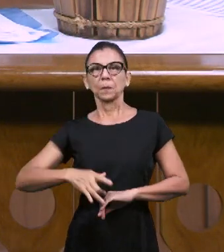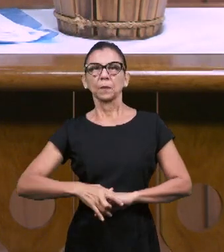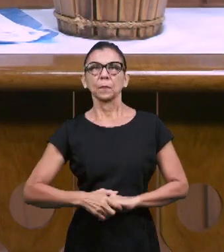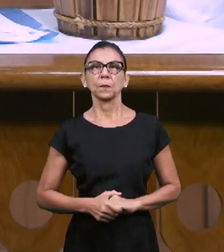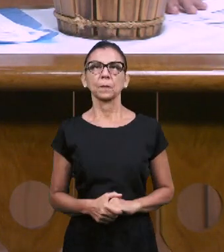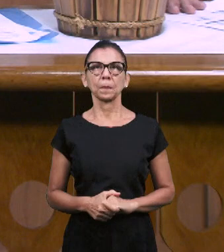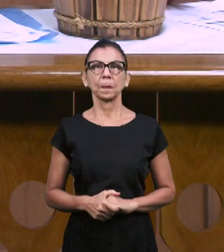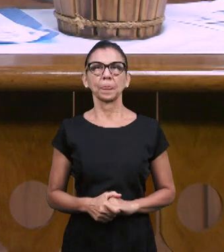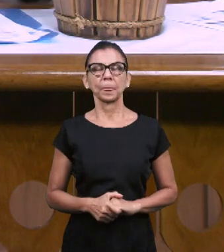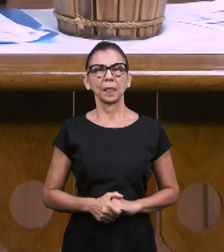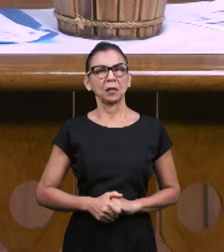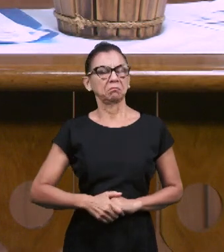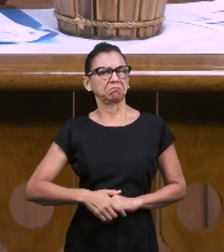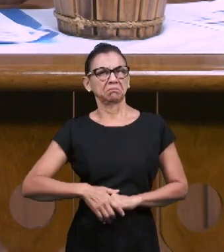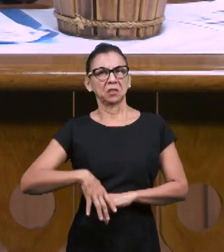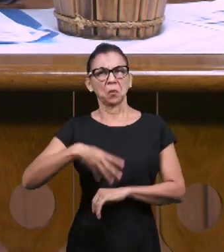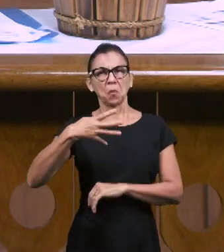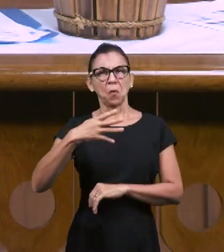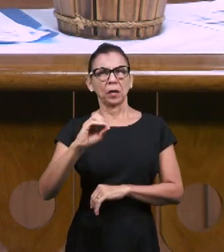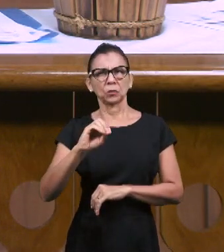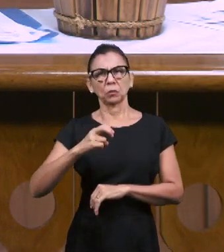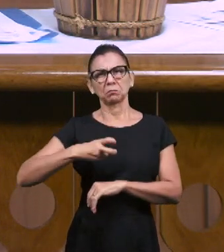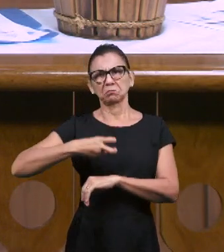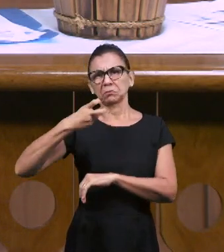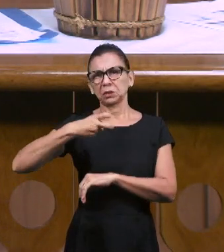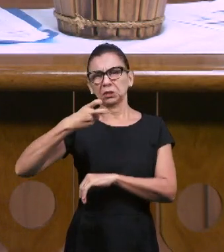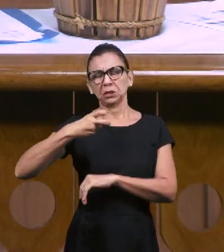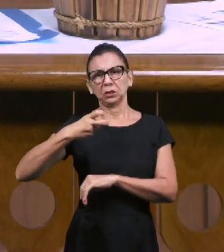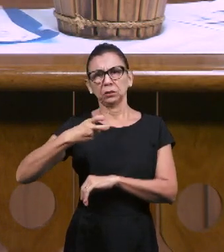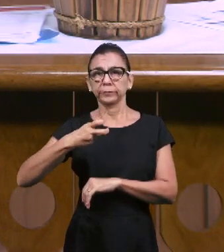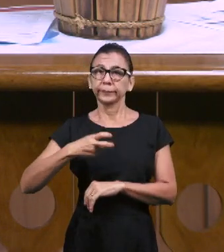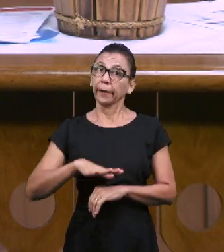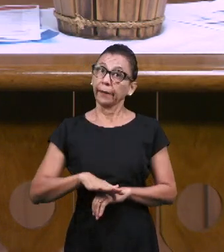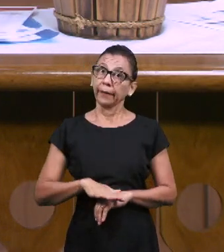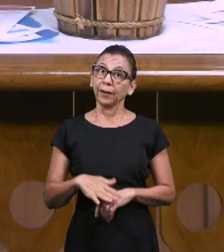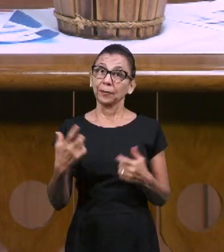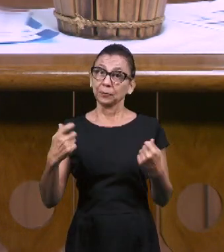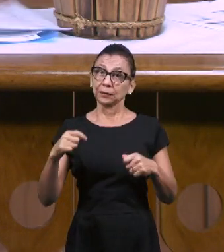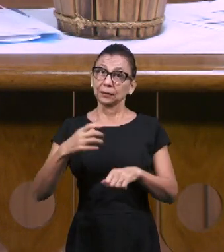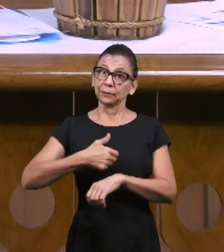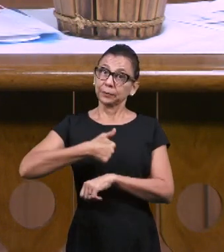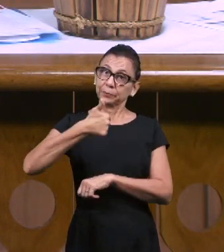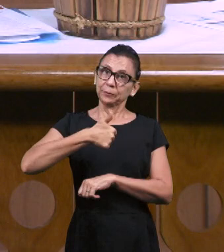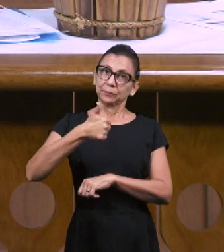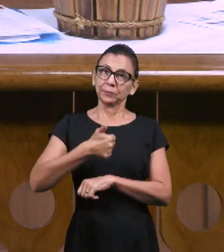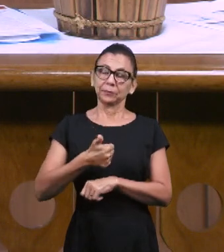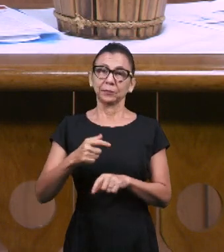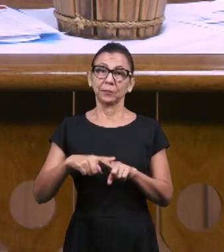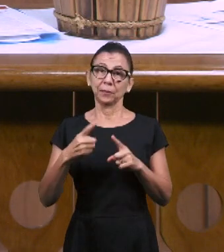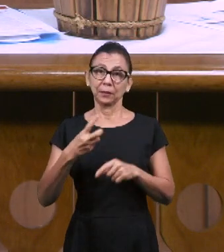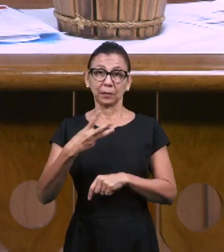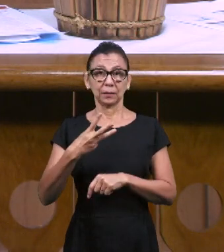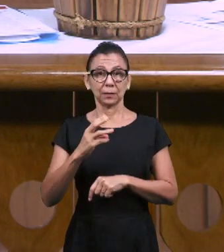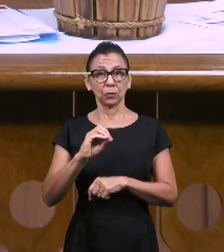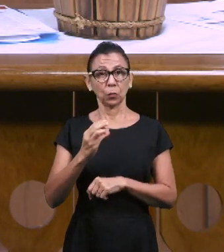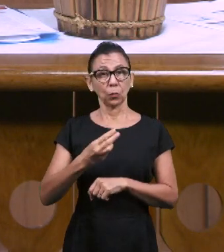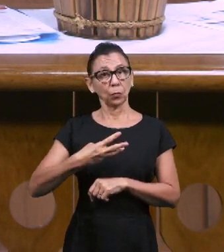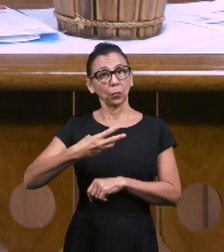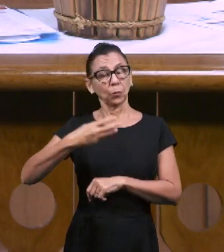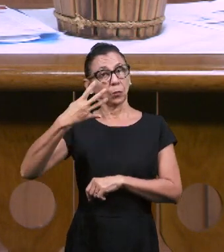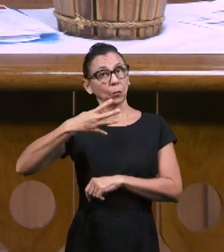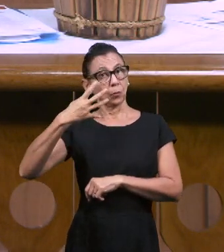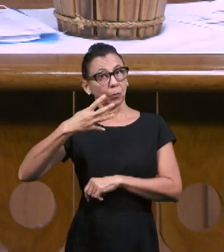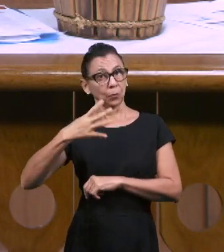il arrive au quatrième, cinquième place, je ne sais plus, il devrait être premier, mais il est en troisième, quatrième place.